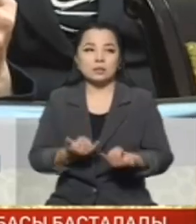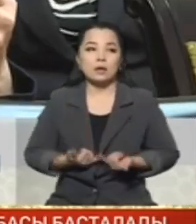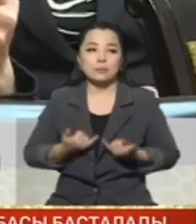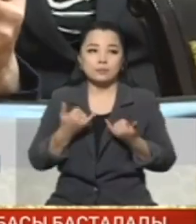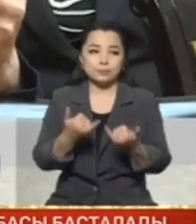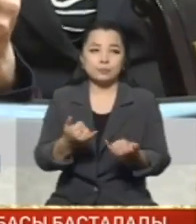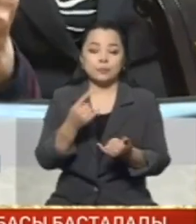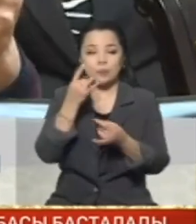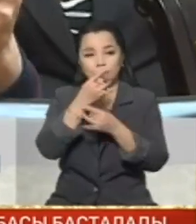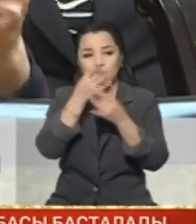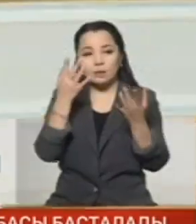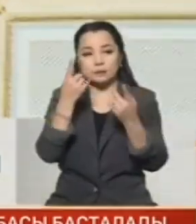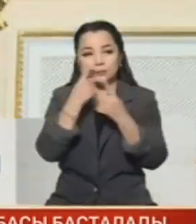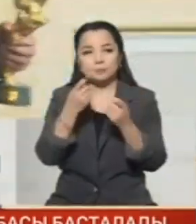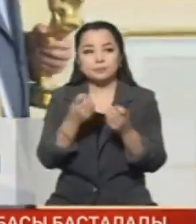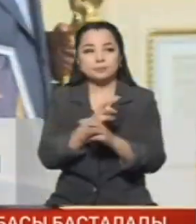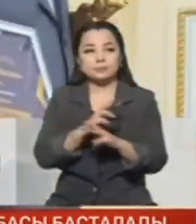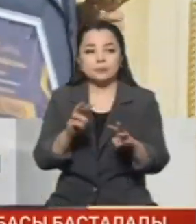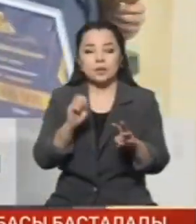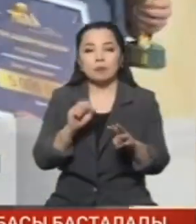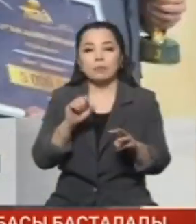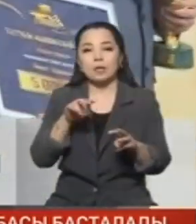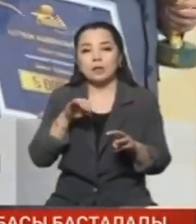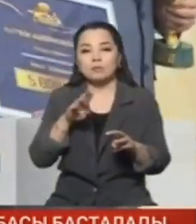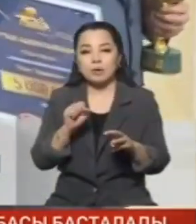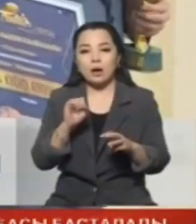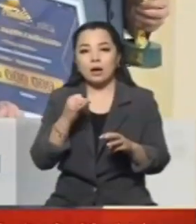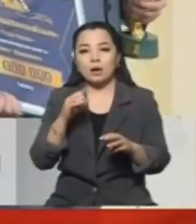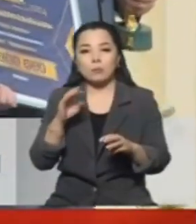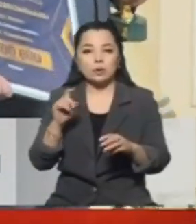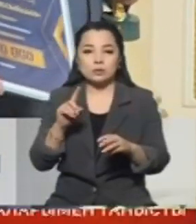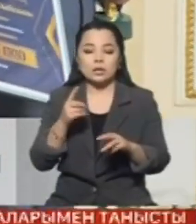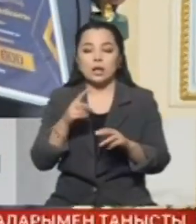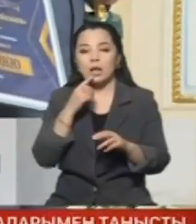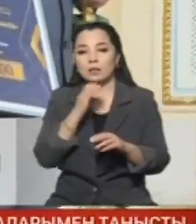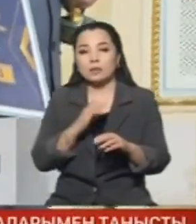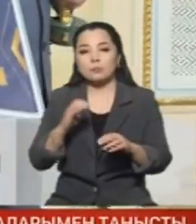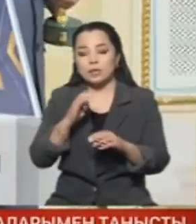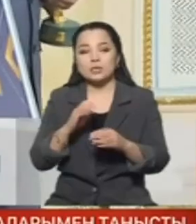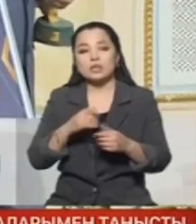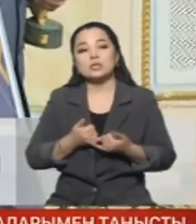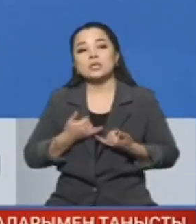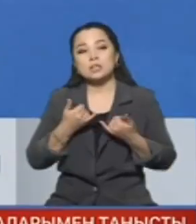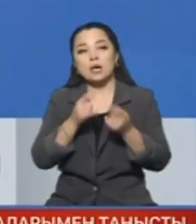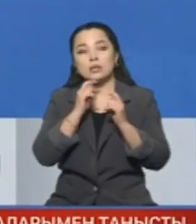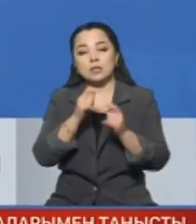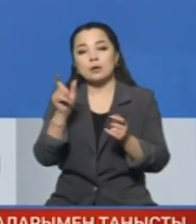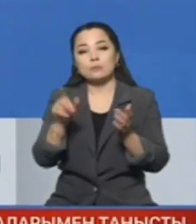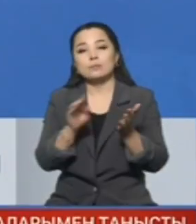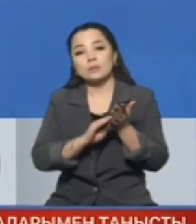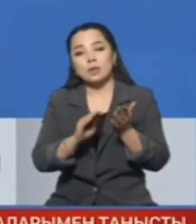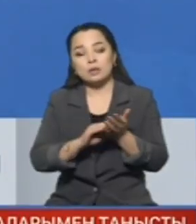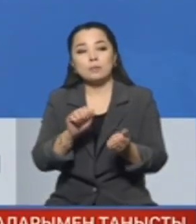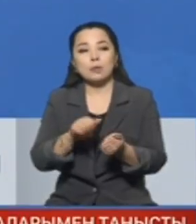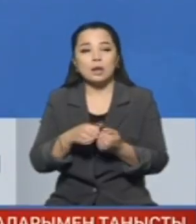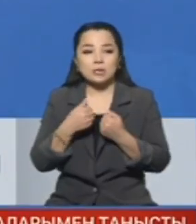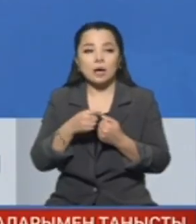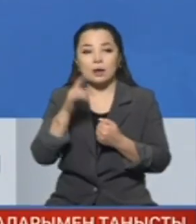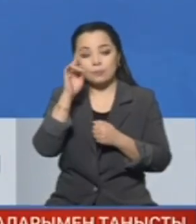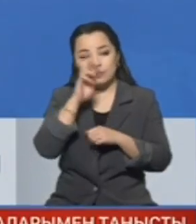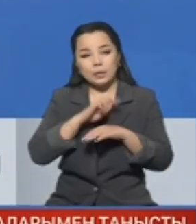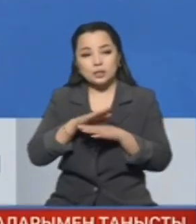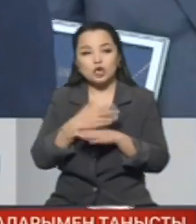табысталды. Мәдениет және ақпарат министрі Айда Балаева Айбоз әдеби сыйлығы қаламгерлер мен баспагерлерге мемлекет